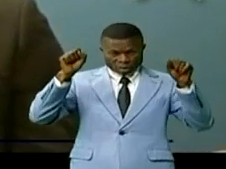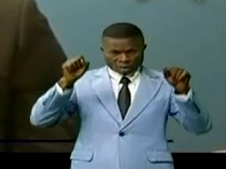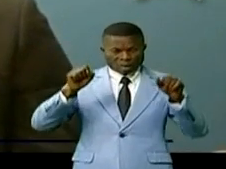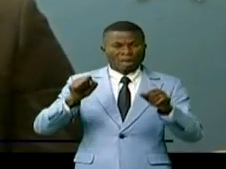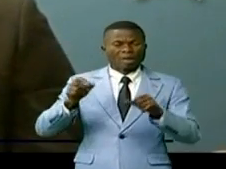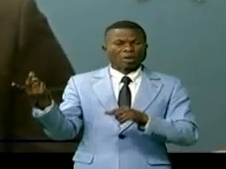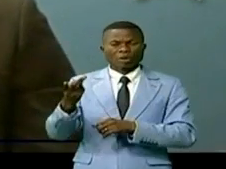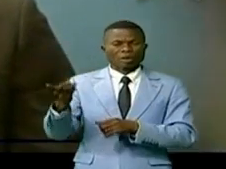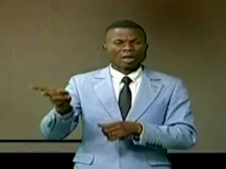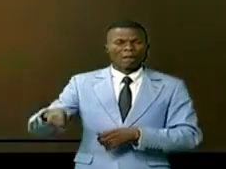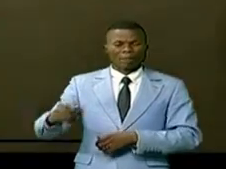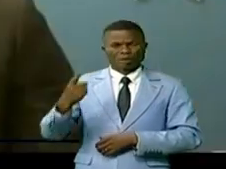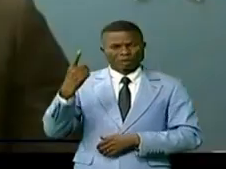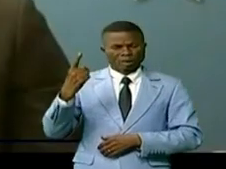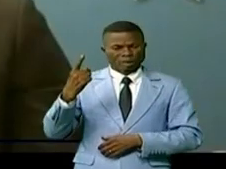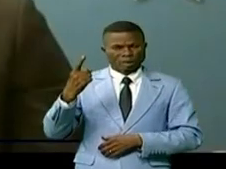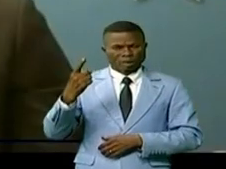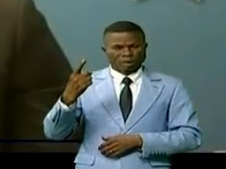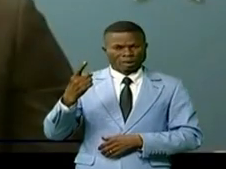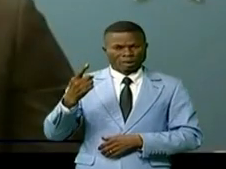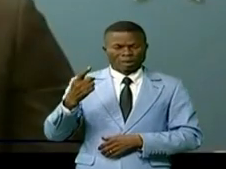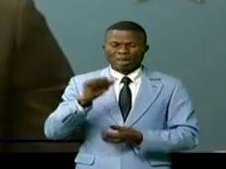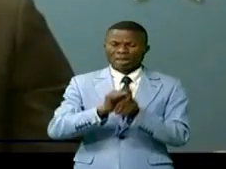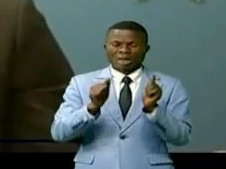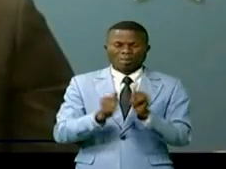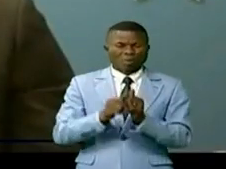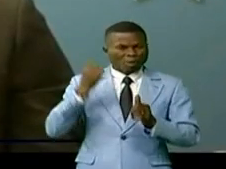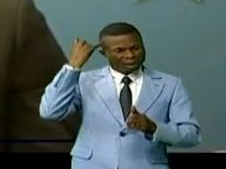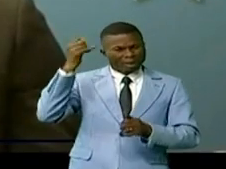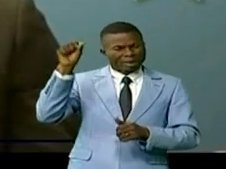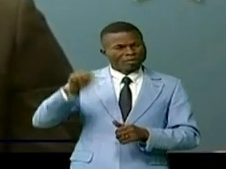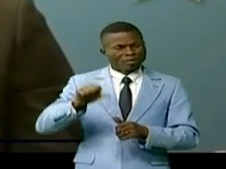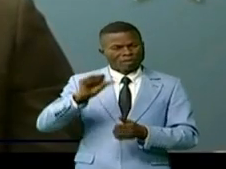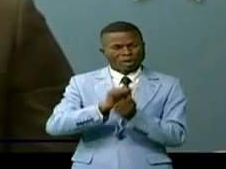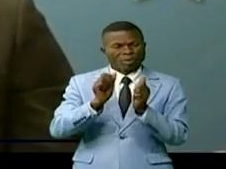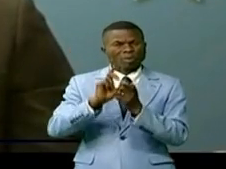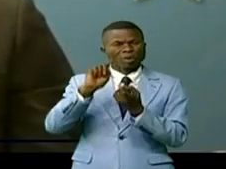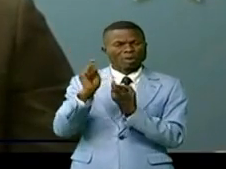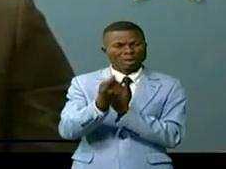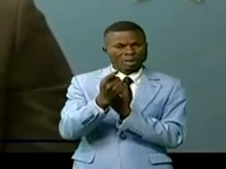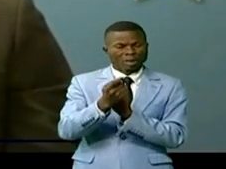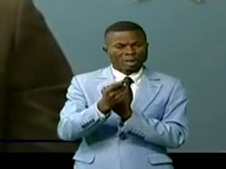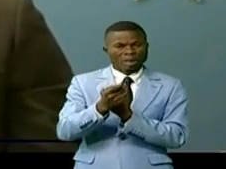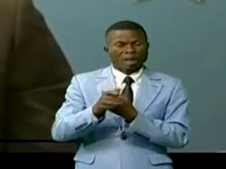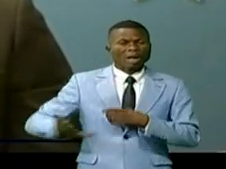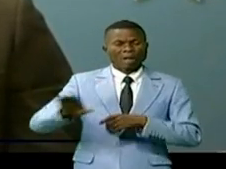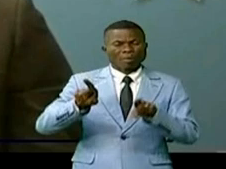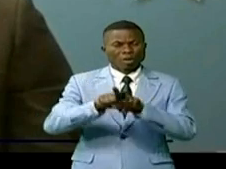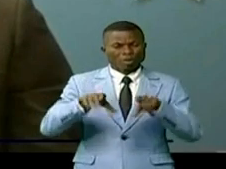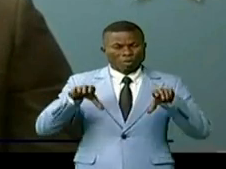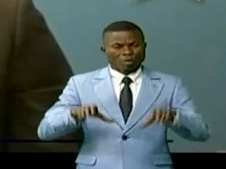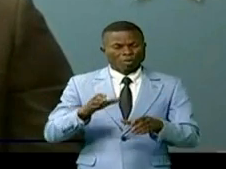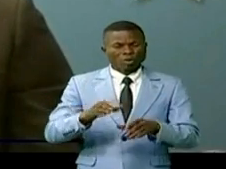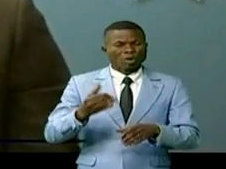province. C'est une forme d'exacerbation de la question tribale, et pour un pays comme le Congo, c'est une pratique qu'il faut